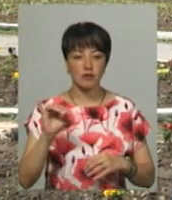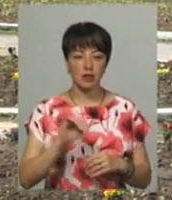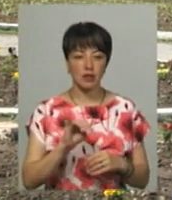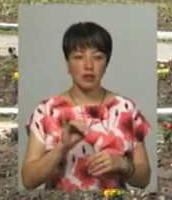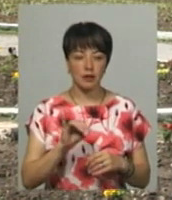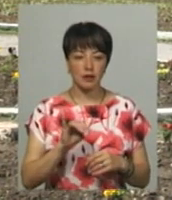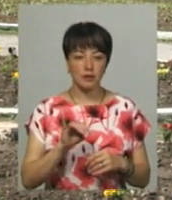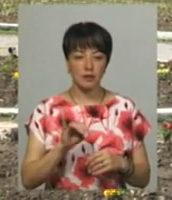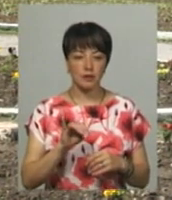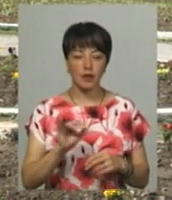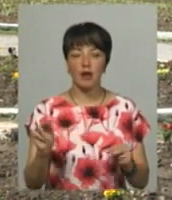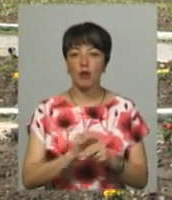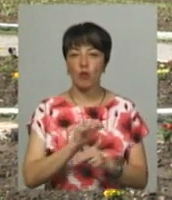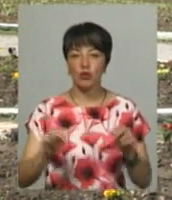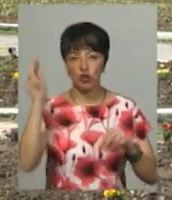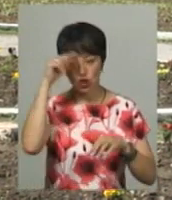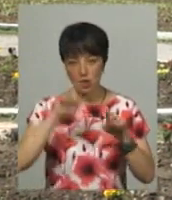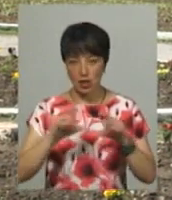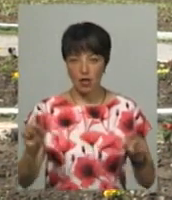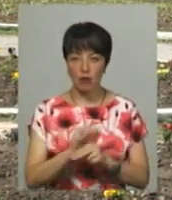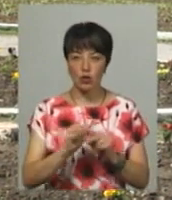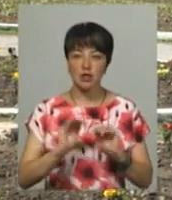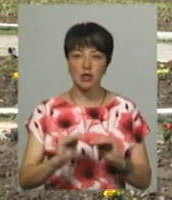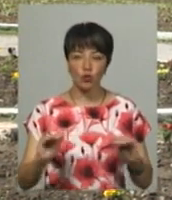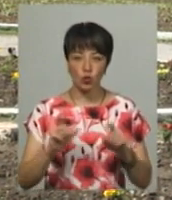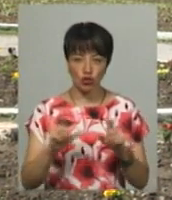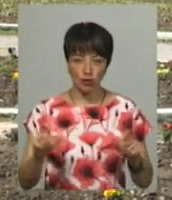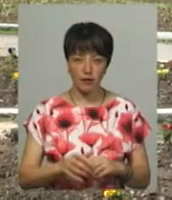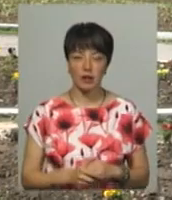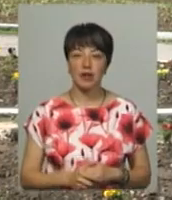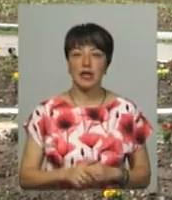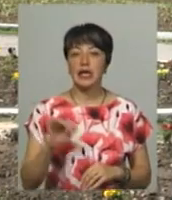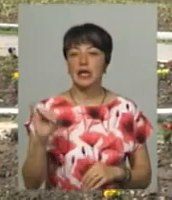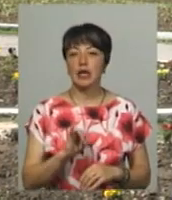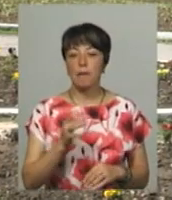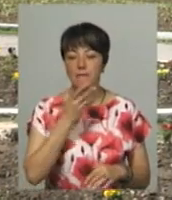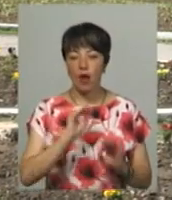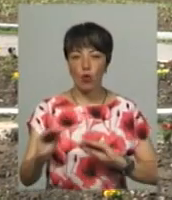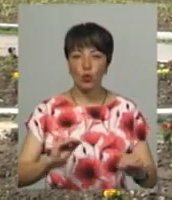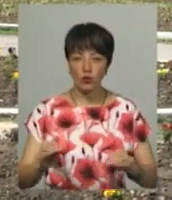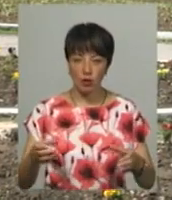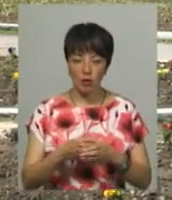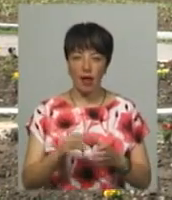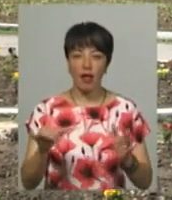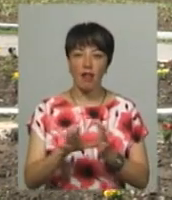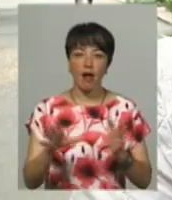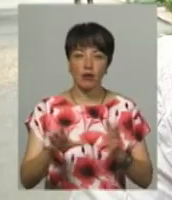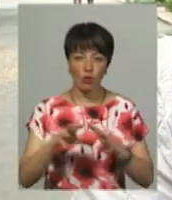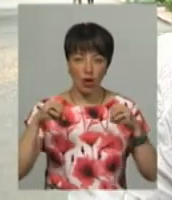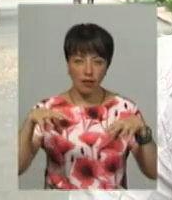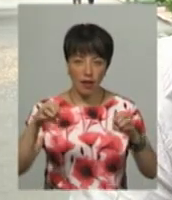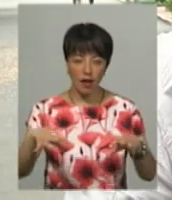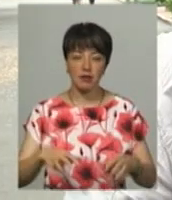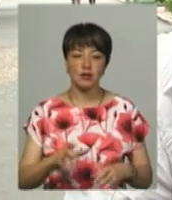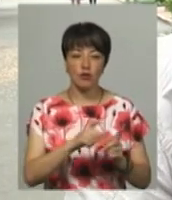і ремонт шкіл, і ремонт садочків, і благоустрій громади, і електроенергія. За